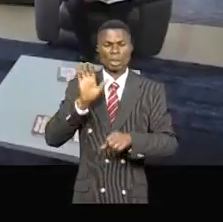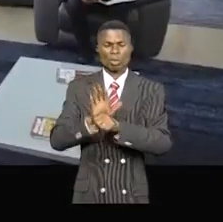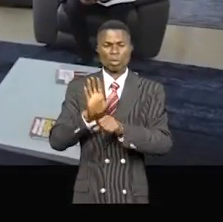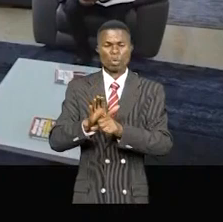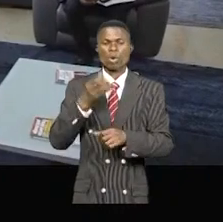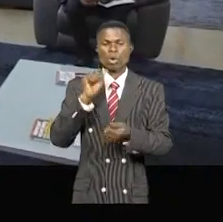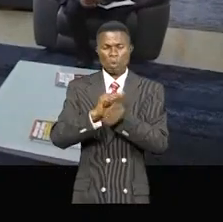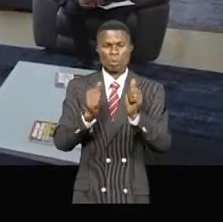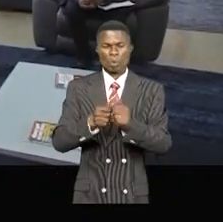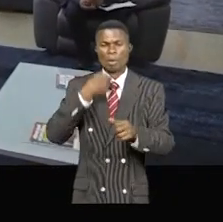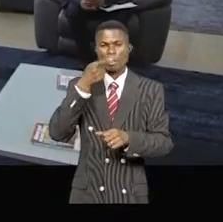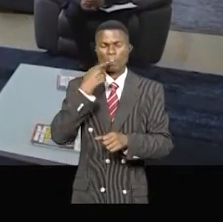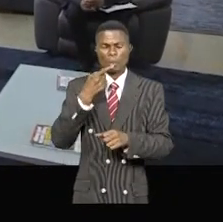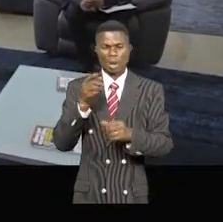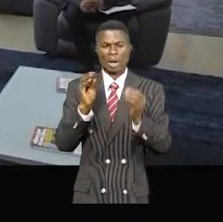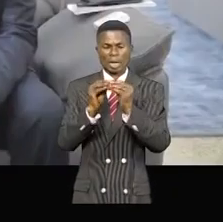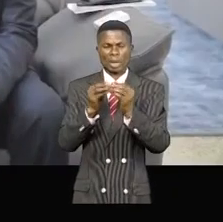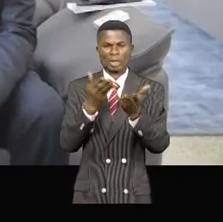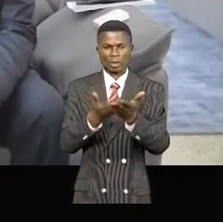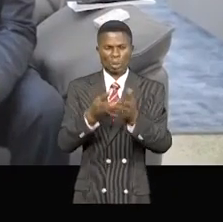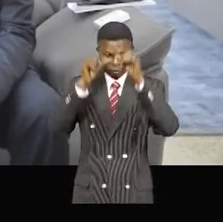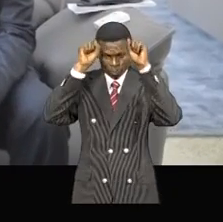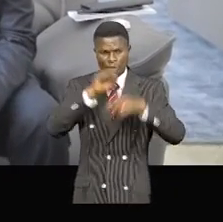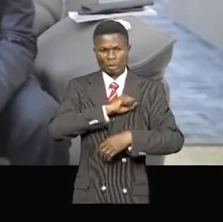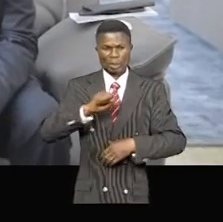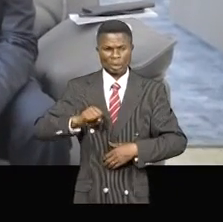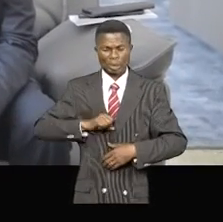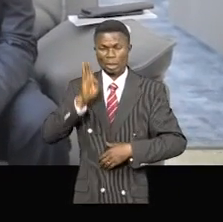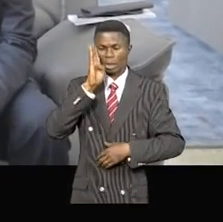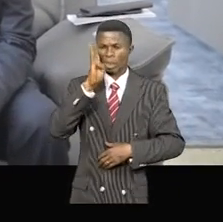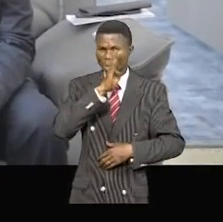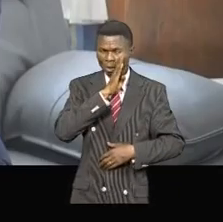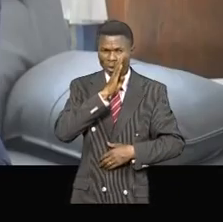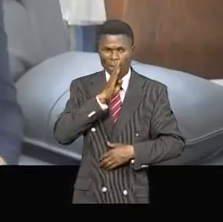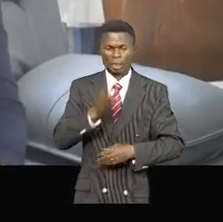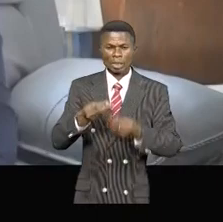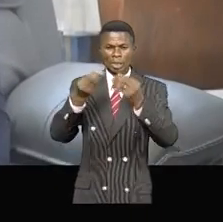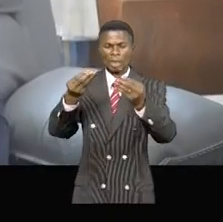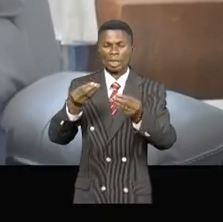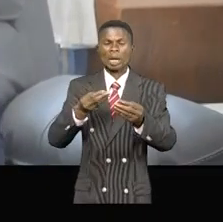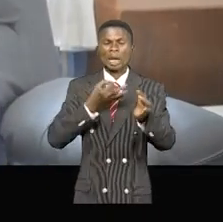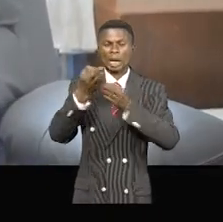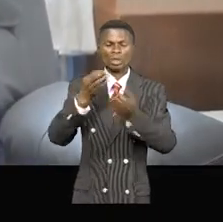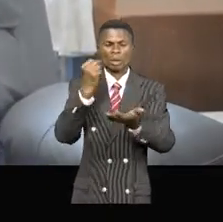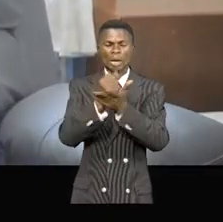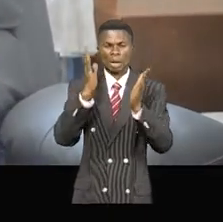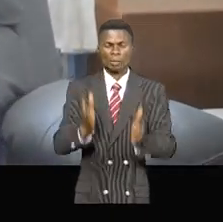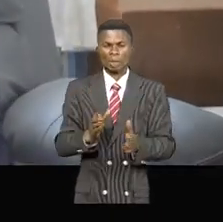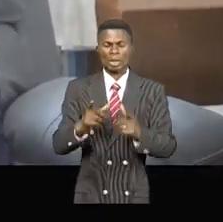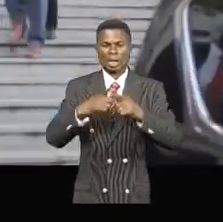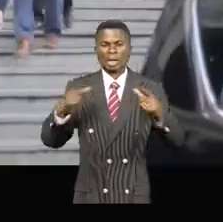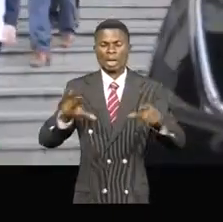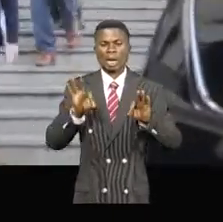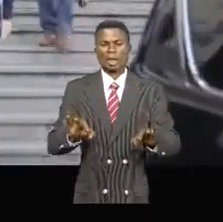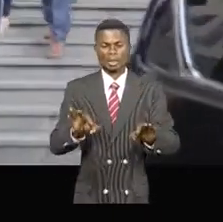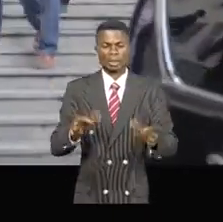évoqués au cours de cette audience que le président du Sénat, Modeste Bahati-Lukwebo, a accordé à l'ambassadeur de Grande-Bretagne, accrédité à